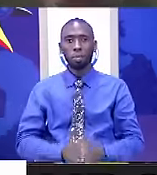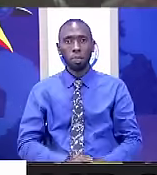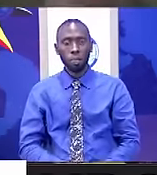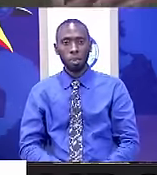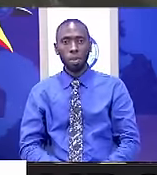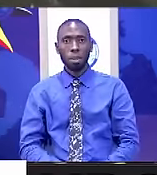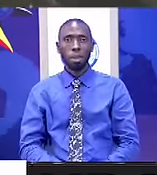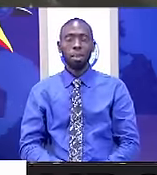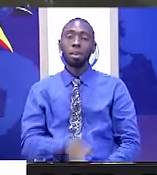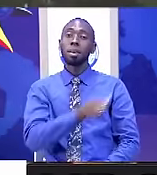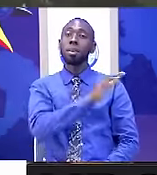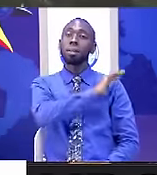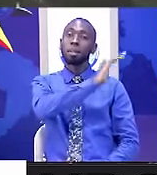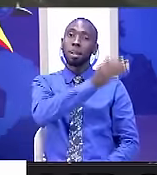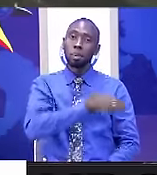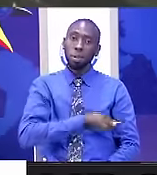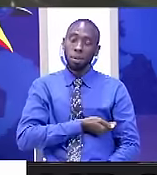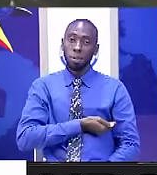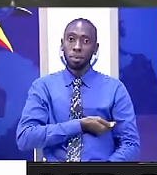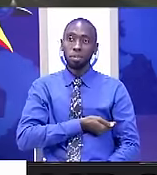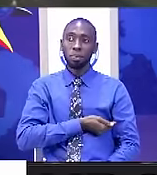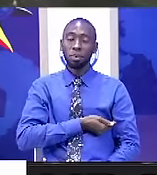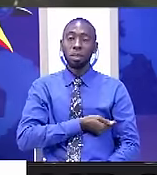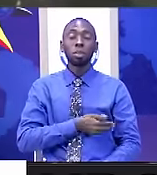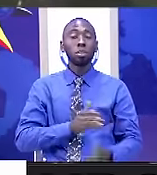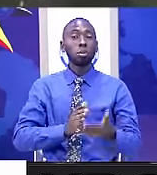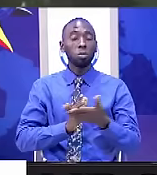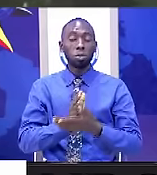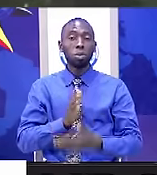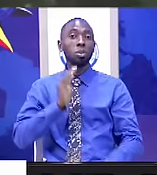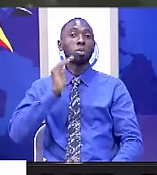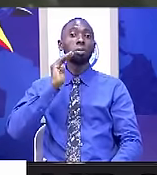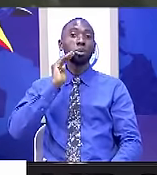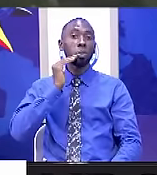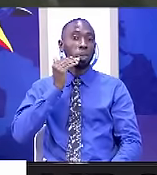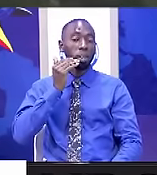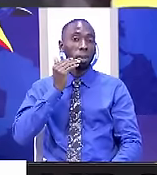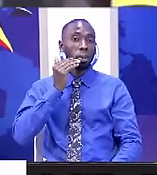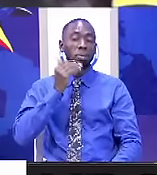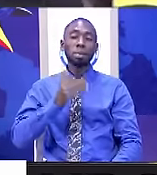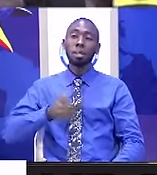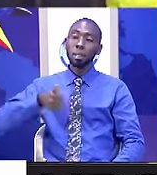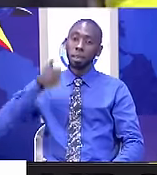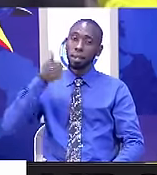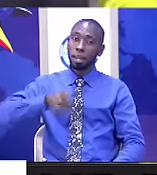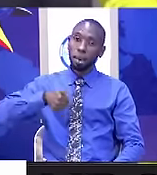yao hajes buso ke ya NRM